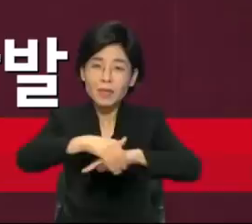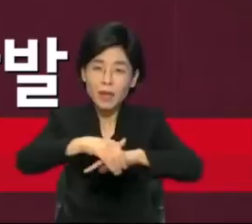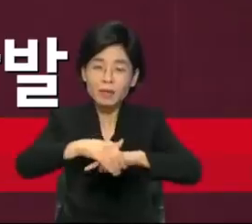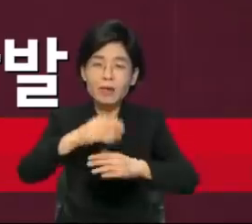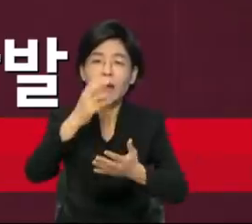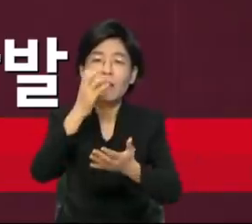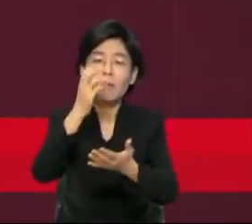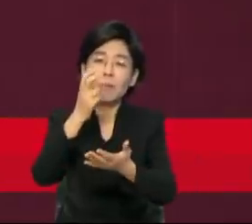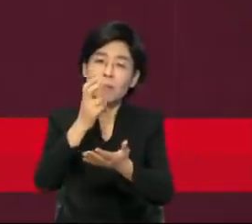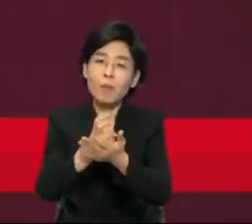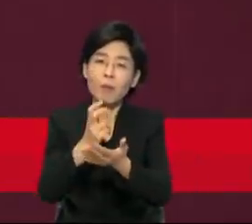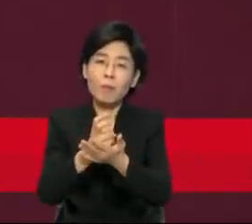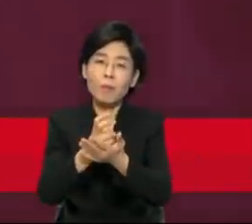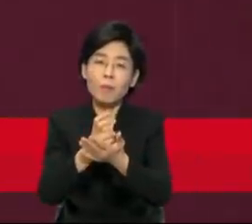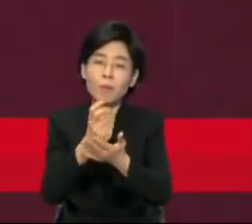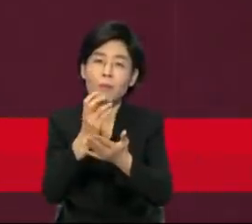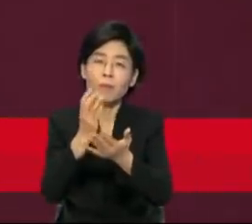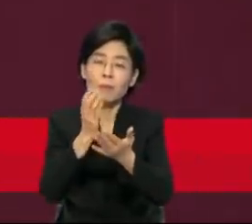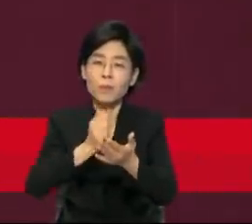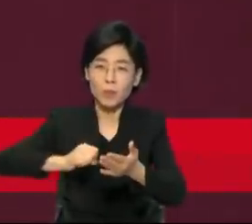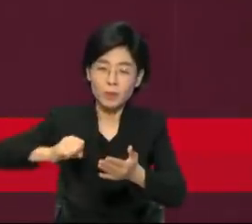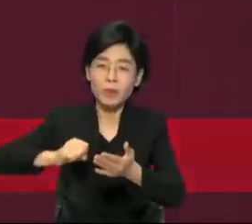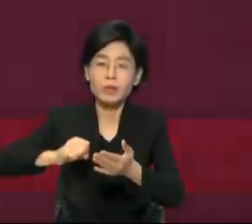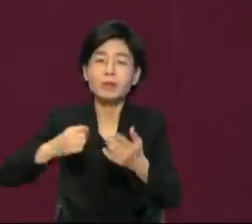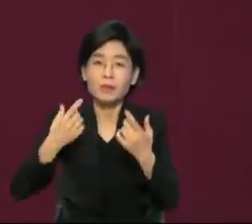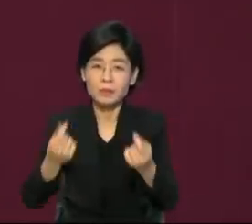대한민국 헌정질서를 정면으로